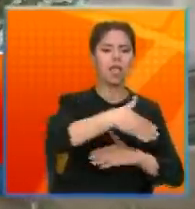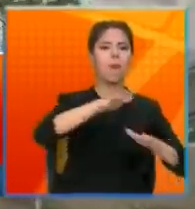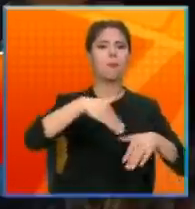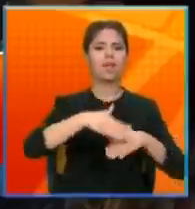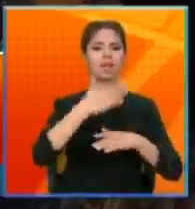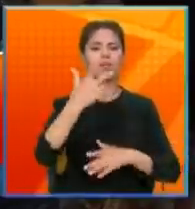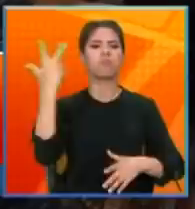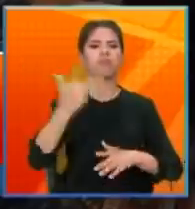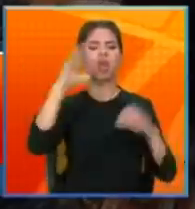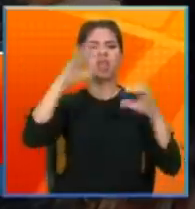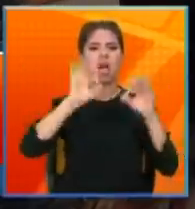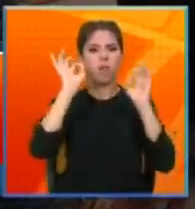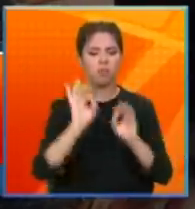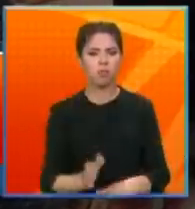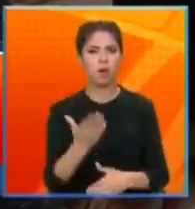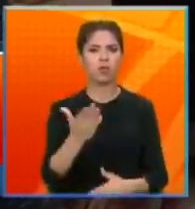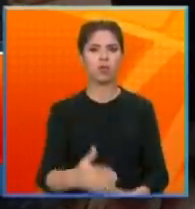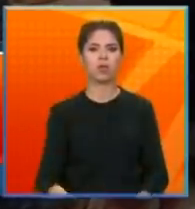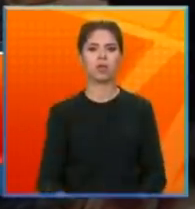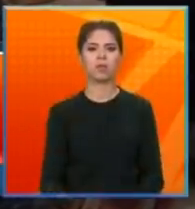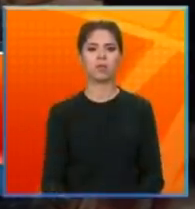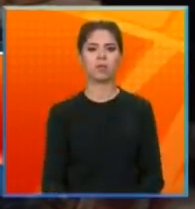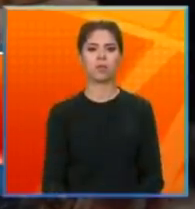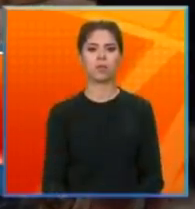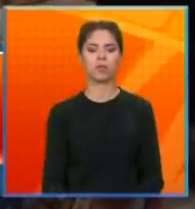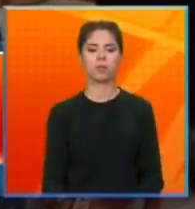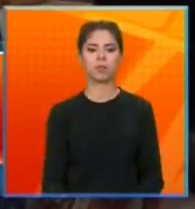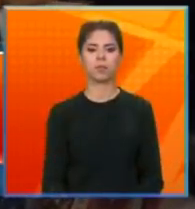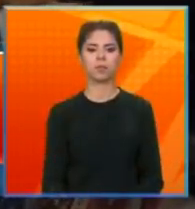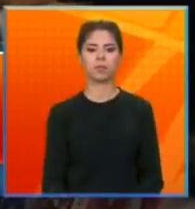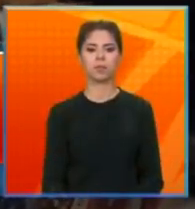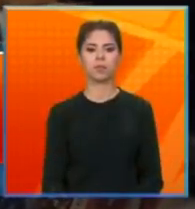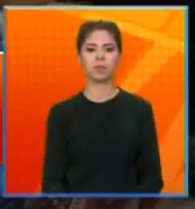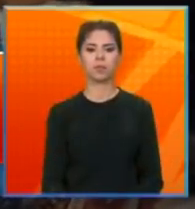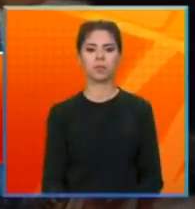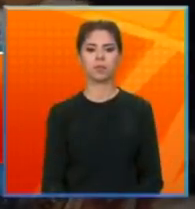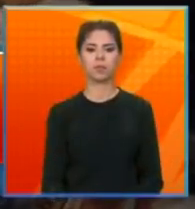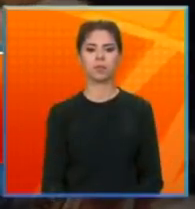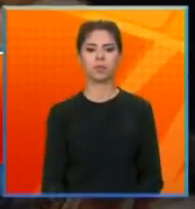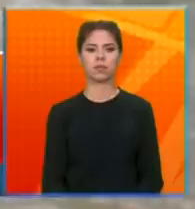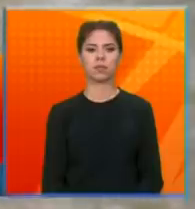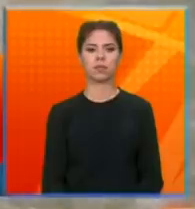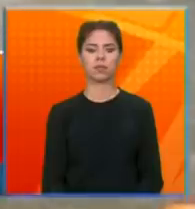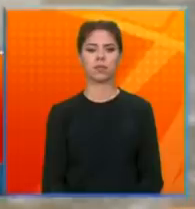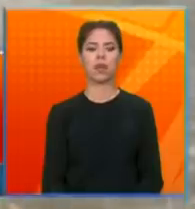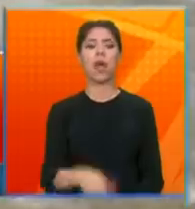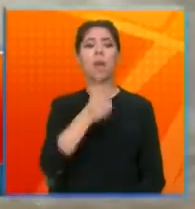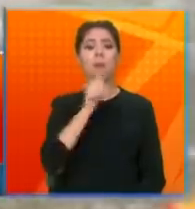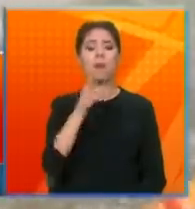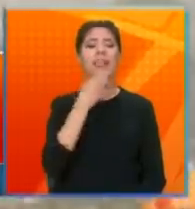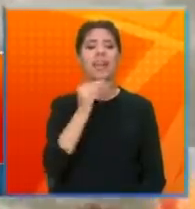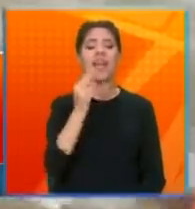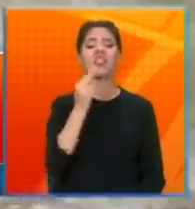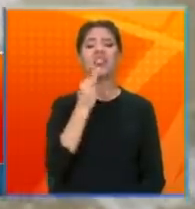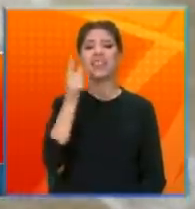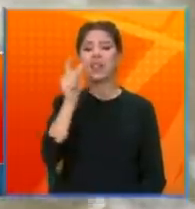yağış başladı. Bahçe gitmiş, sel almıştı, bu kaçın oradan, kurtulun. Dedi, baba korkuyorum, beni kurtar. Babası genç kızı